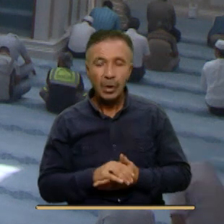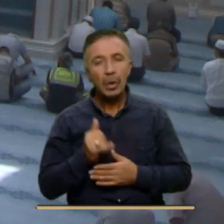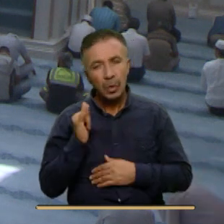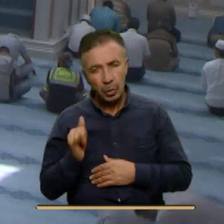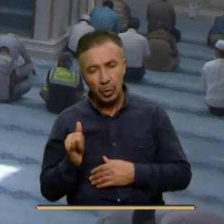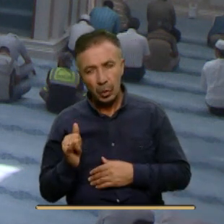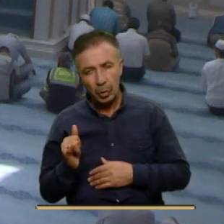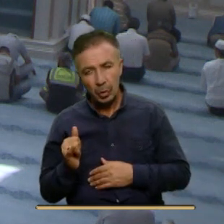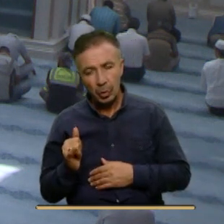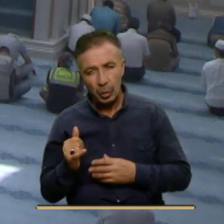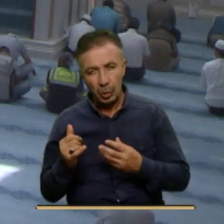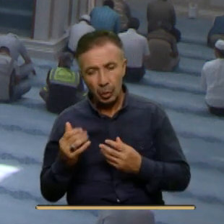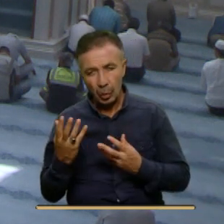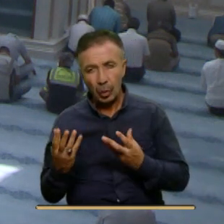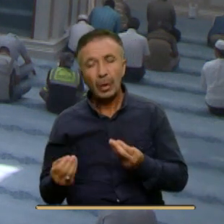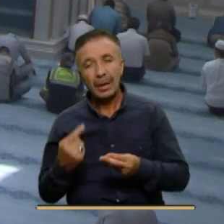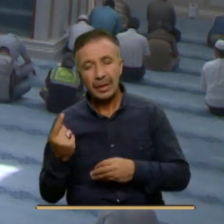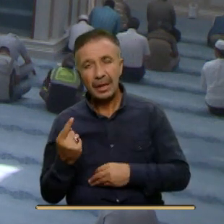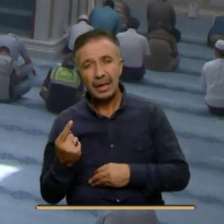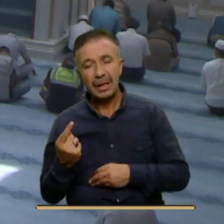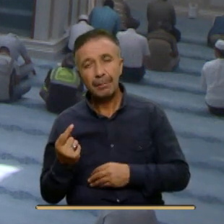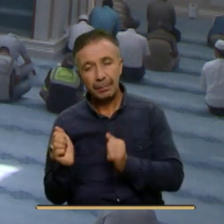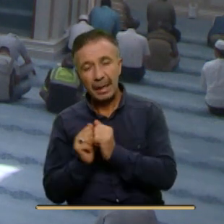Kötülükleri birbirimizden gidermek de hakkımızdır.